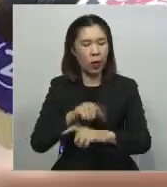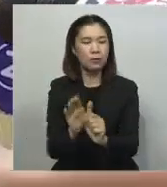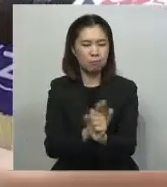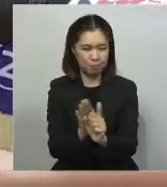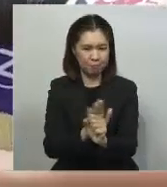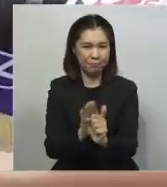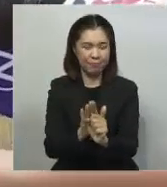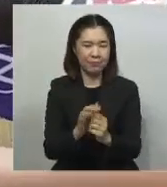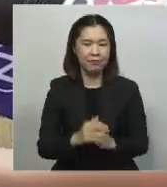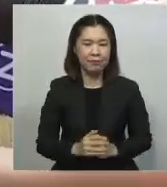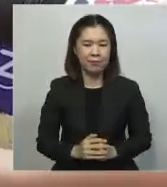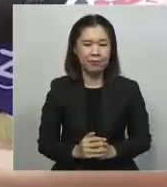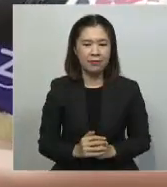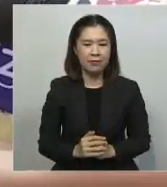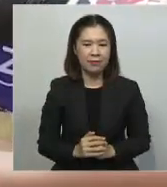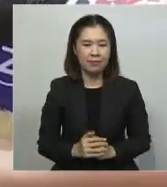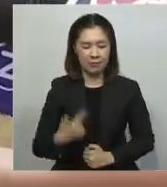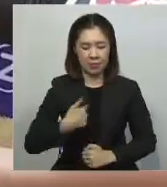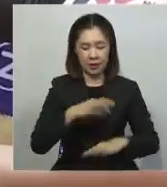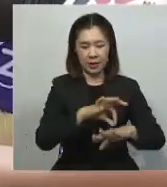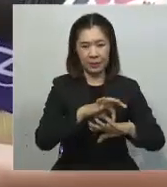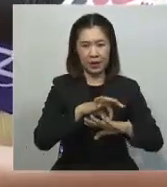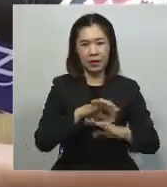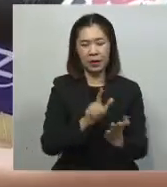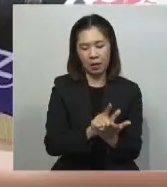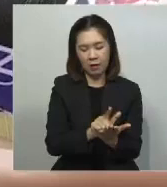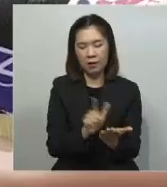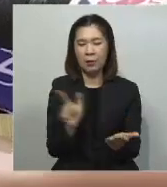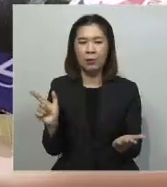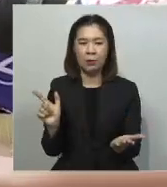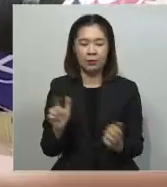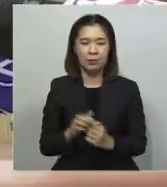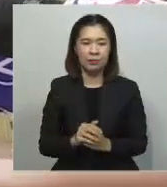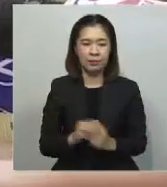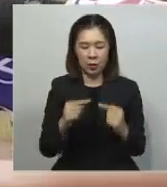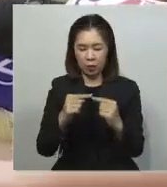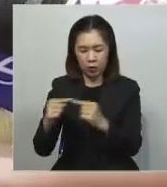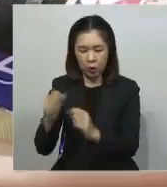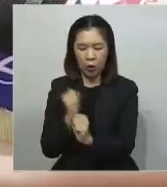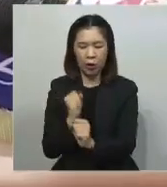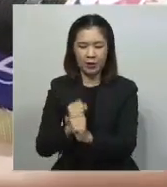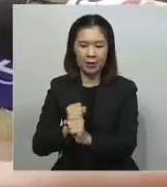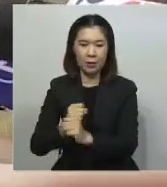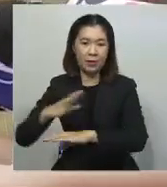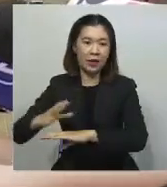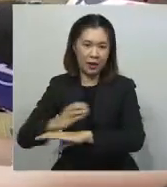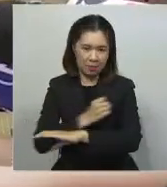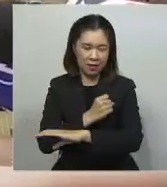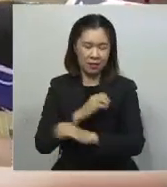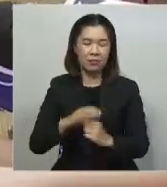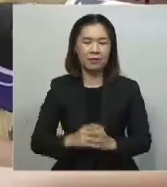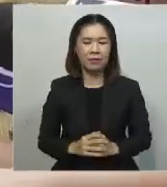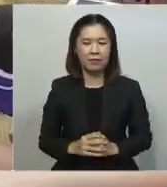แล้วล่ะเราก็ออกจากตำแหน่งรัฐมนตรีแล้วไปทำงานพรรคพลังประชารัฐ